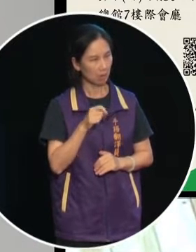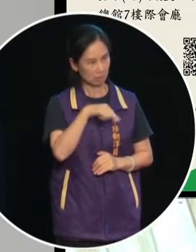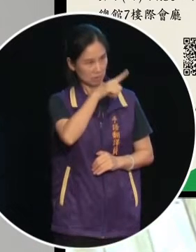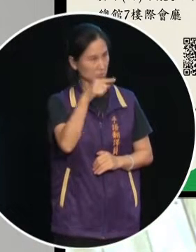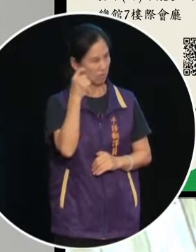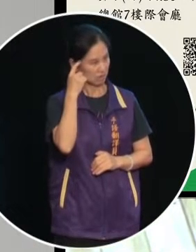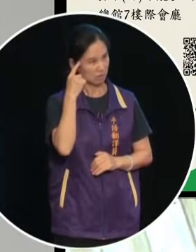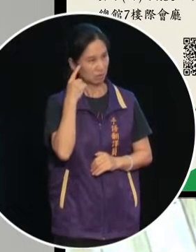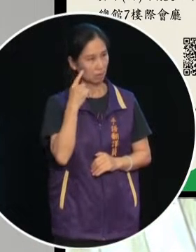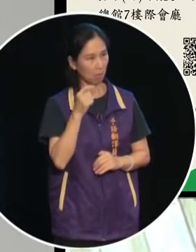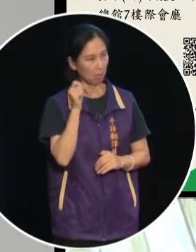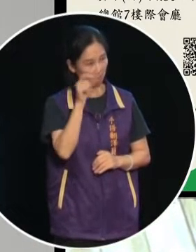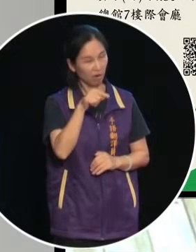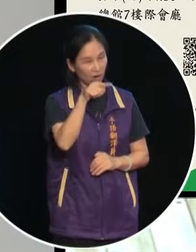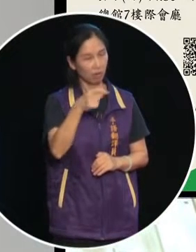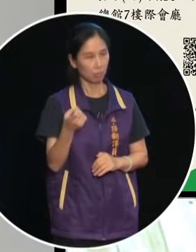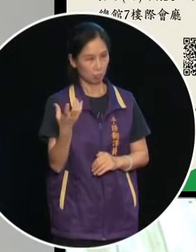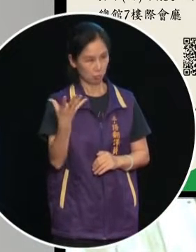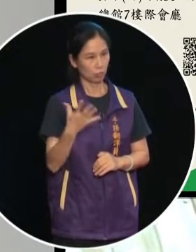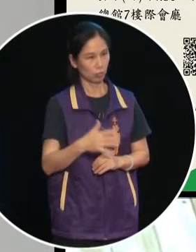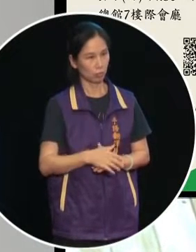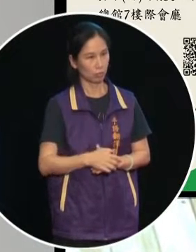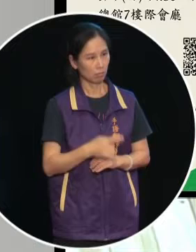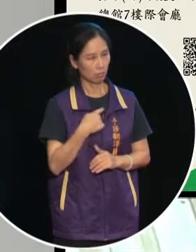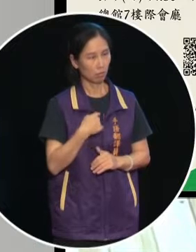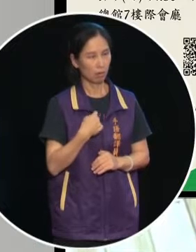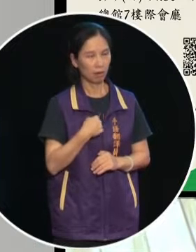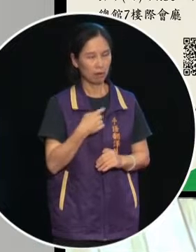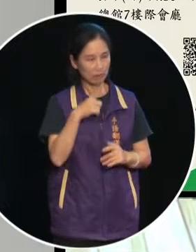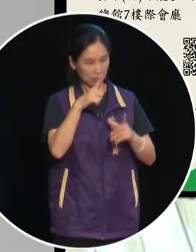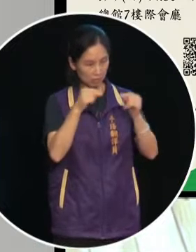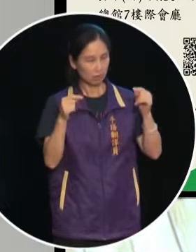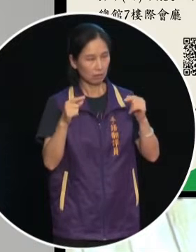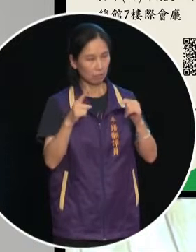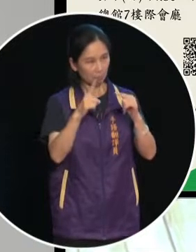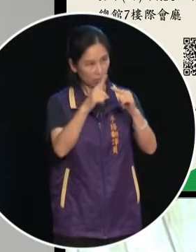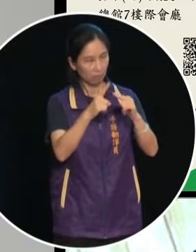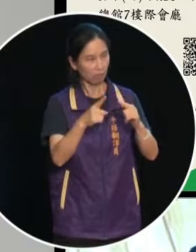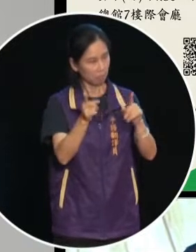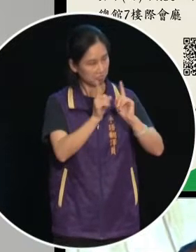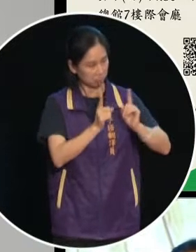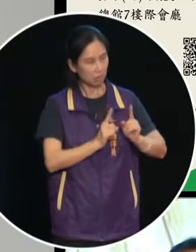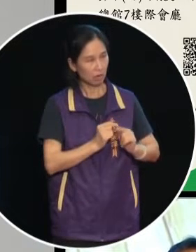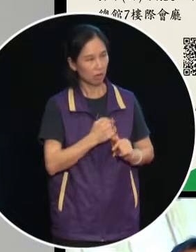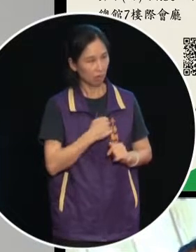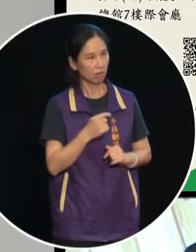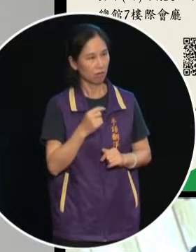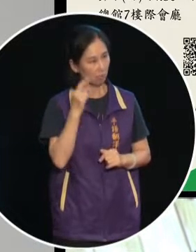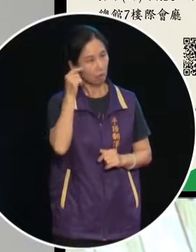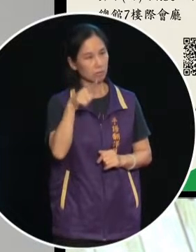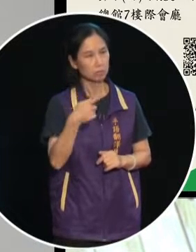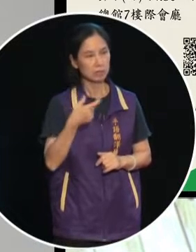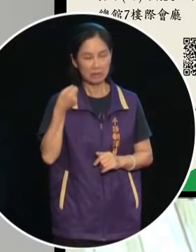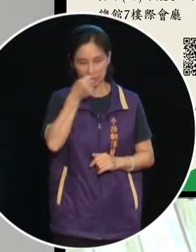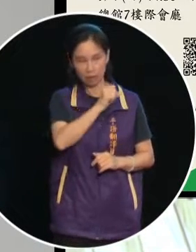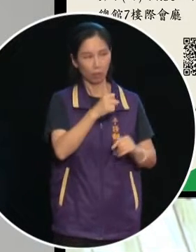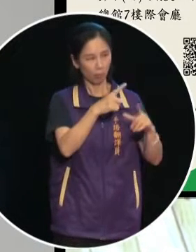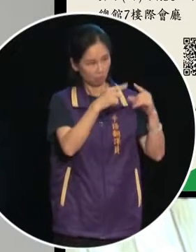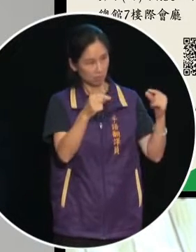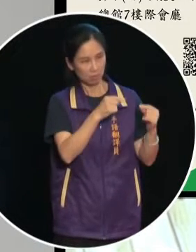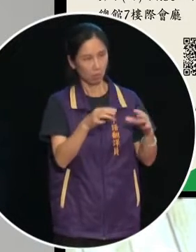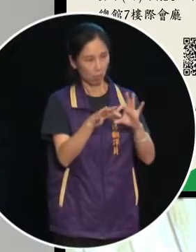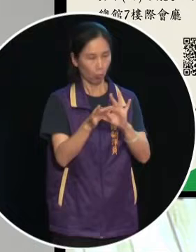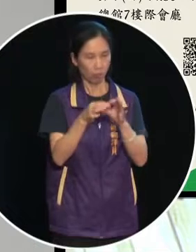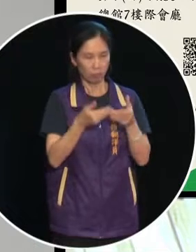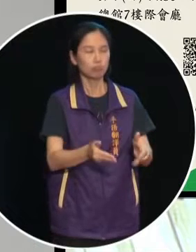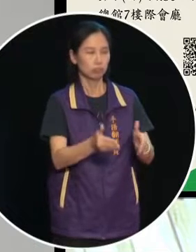大了，鼓励我们，然后让我们感受到，就台日关系多么重要，我们一定要保住这个